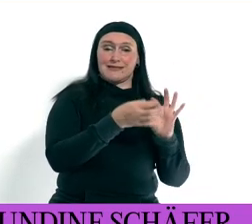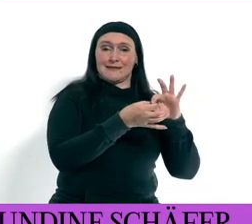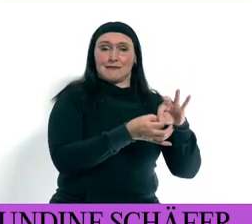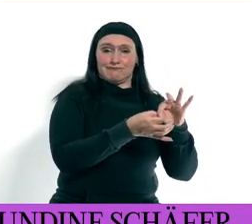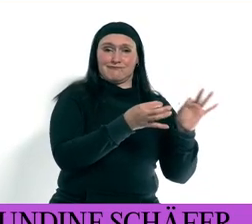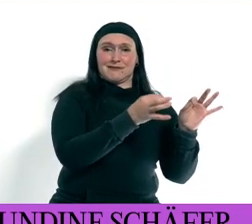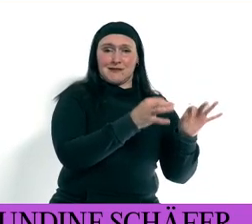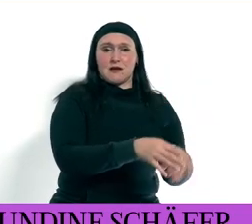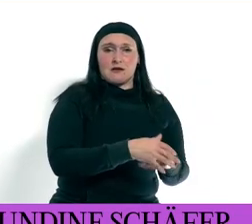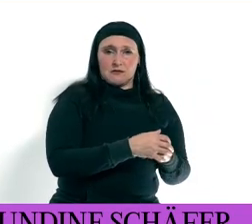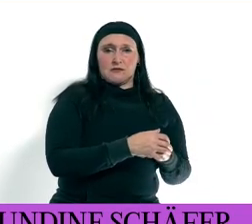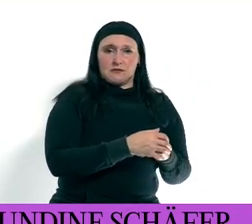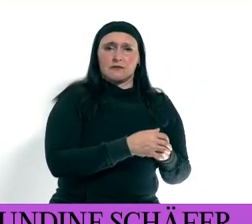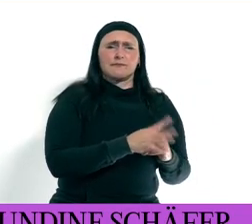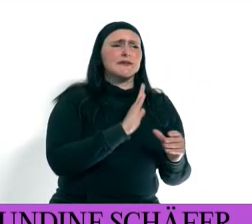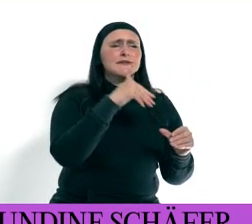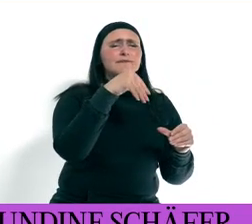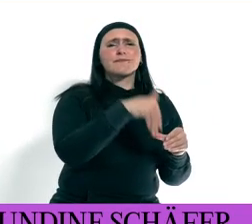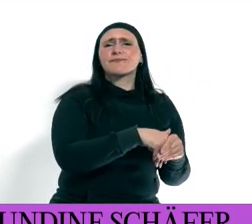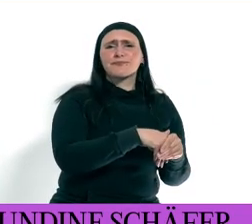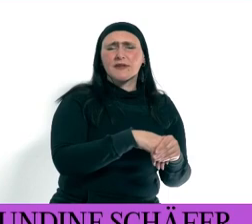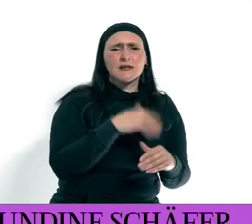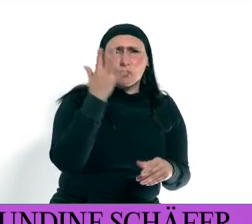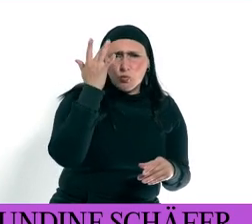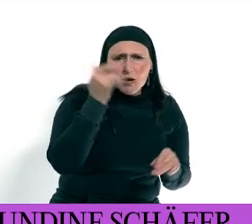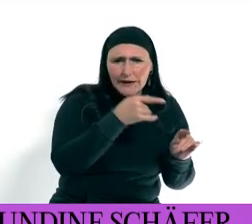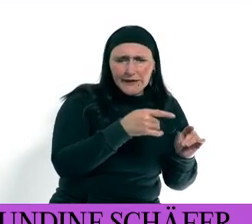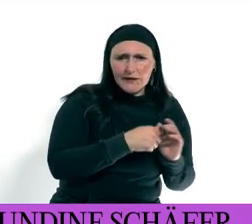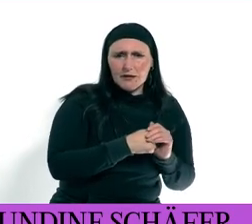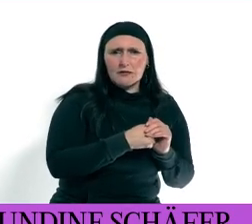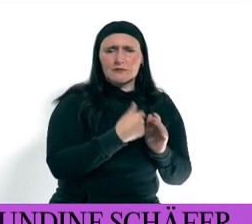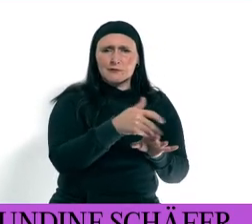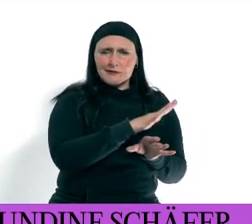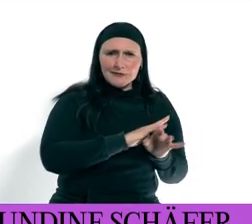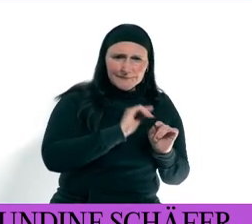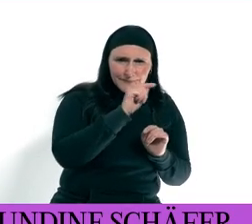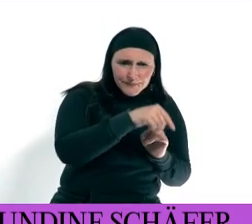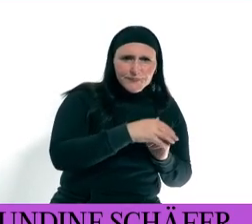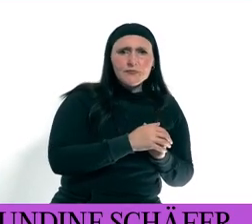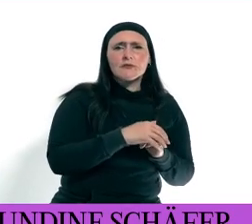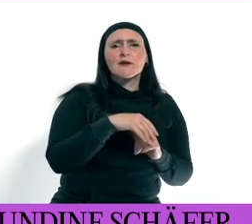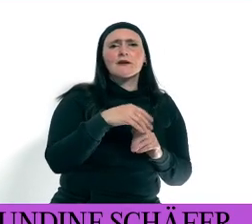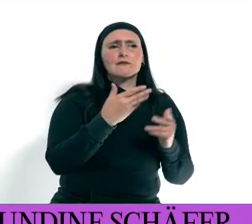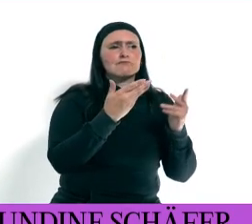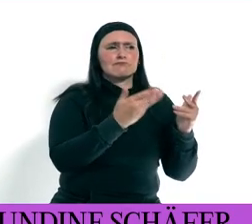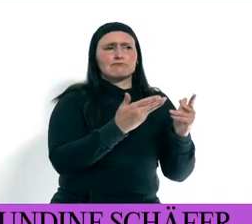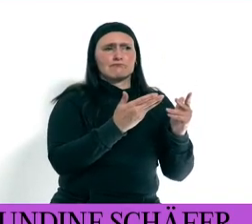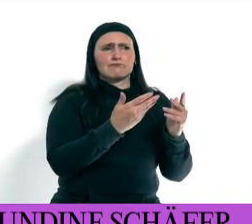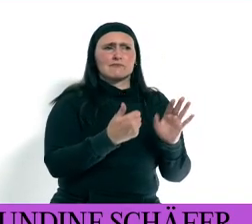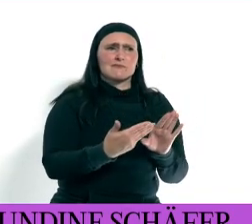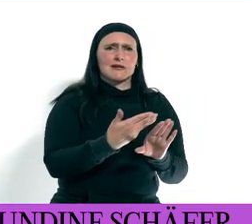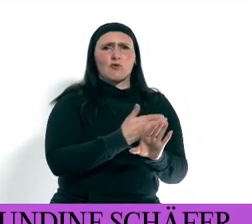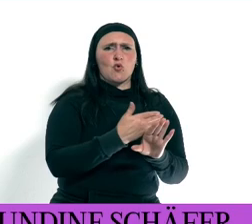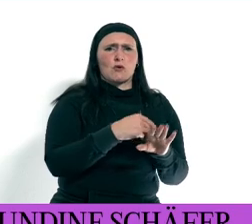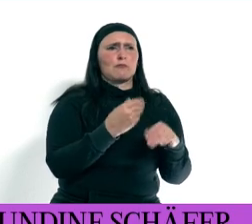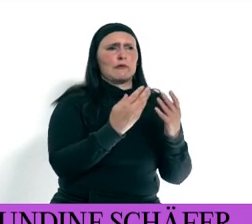einem Einkaufszentrum und was gehört eigentlich zum Brito Space? Into the world. It